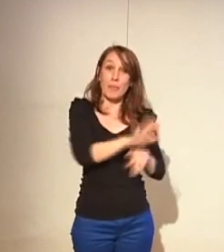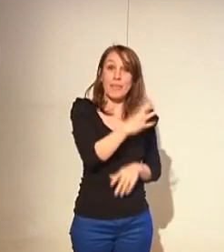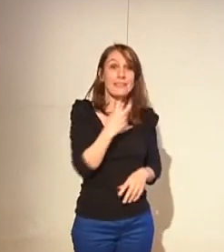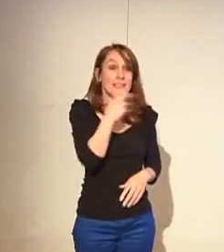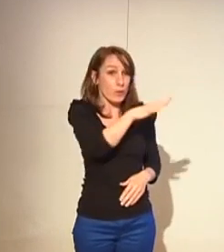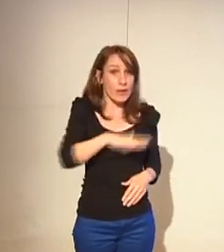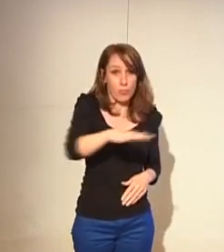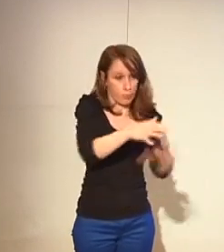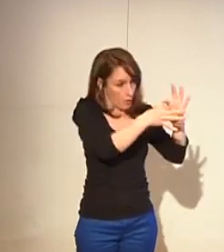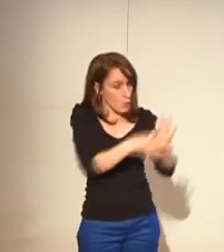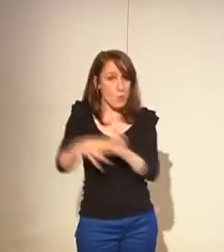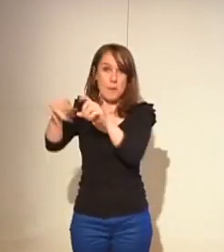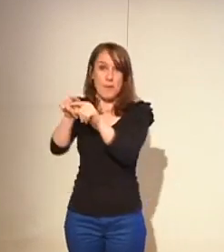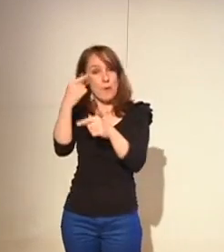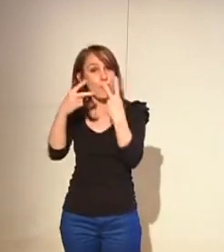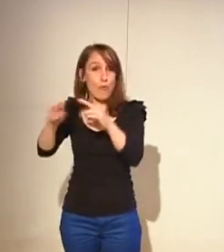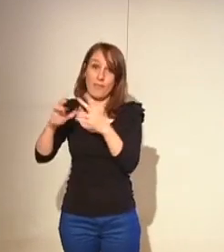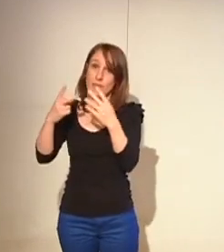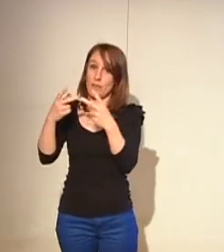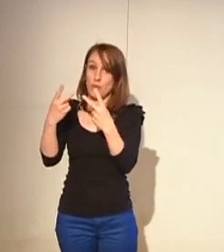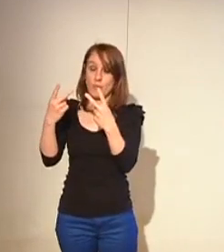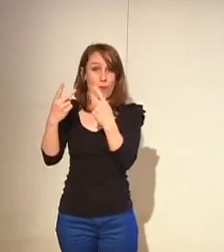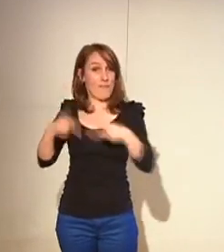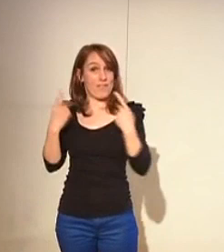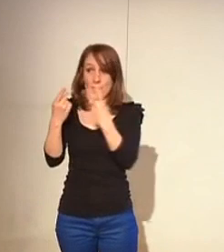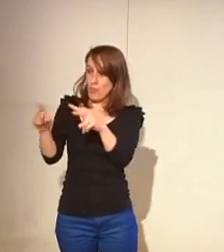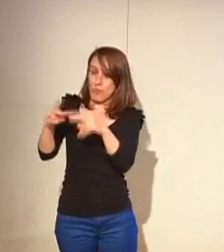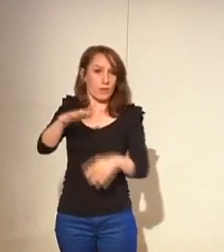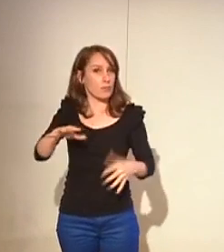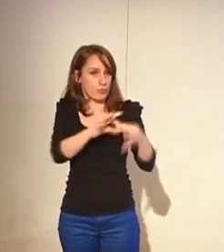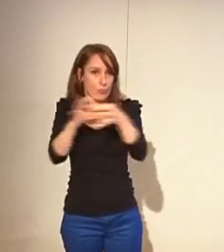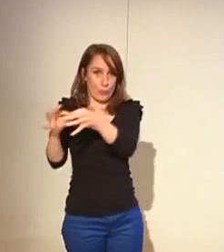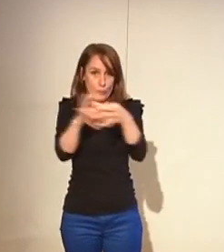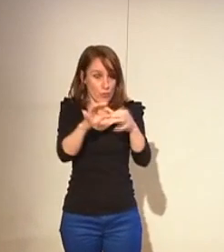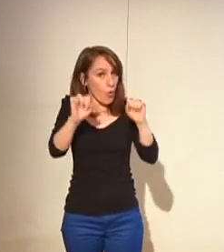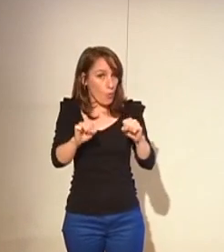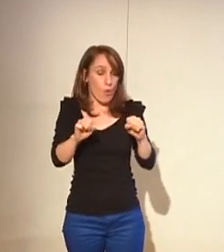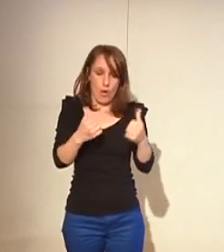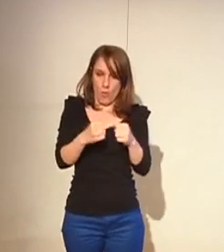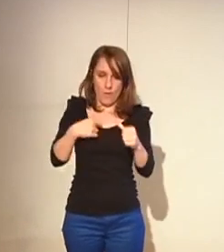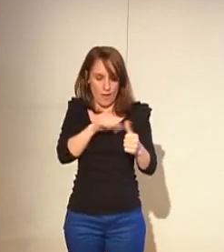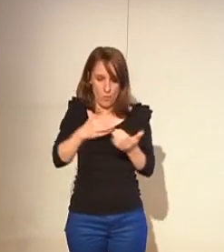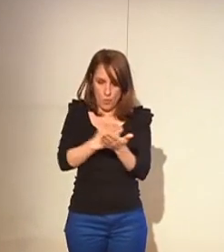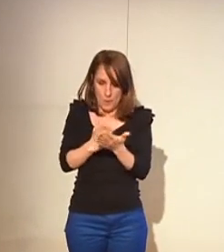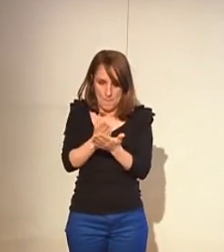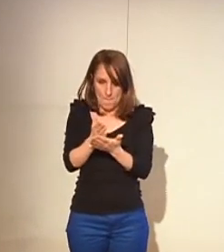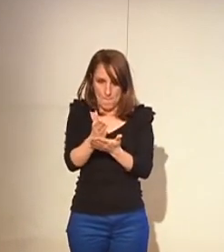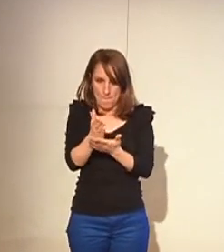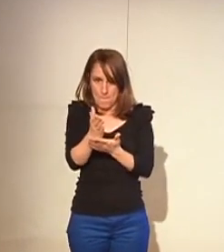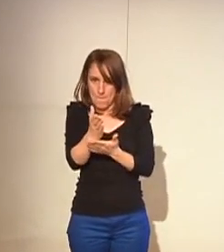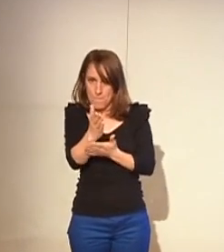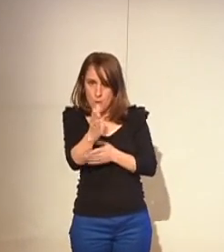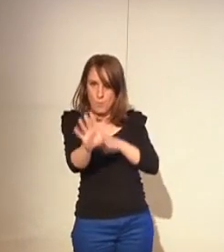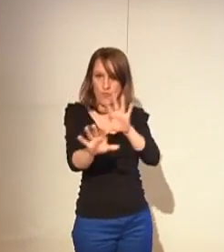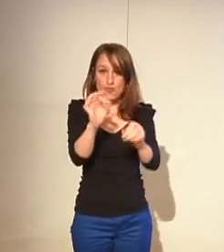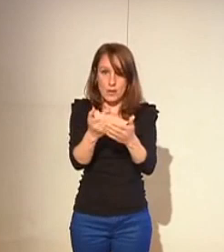également à la vie publique cette ligne de crête existe mais pourtant dans ce chemin-là nous avons fait ce choix simple un choix